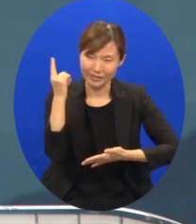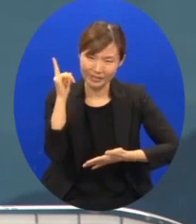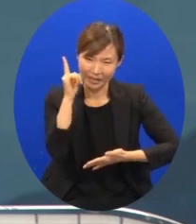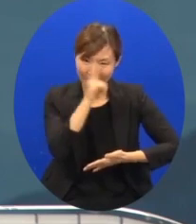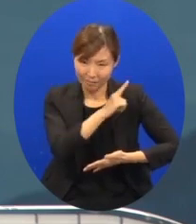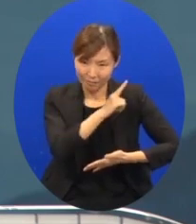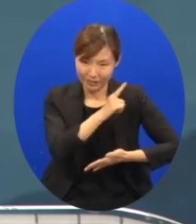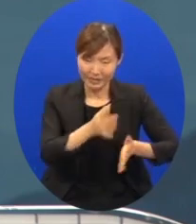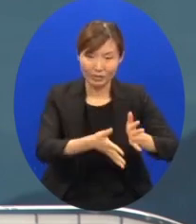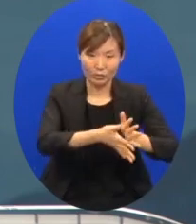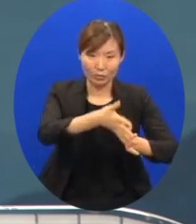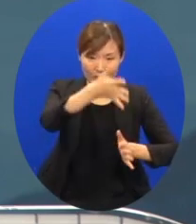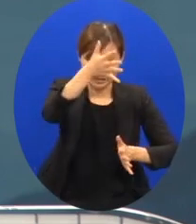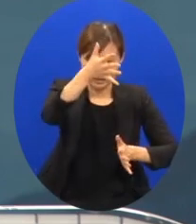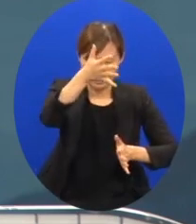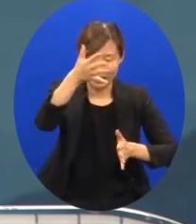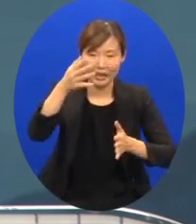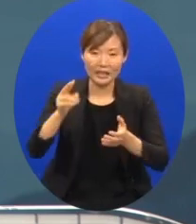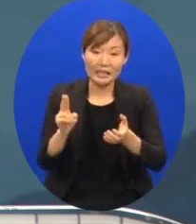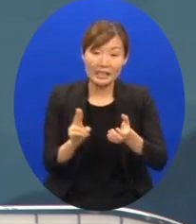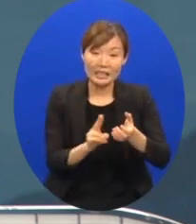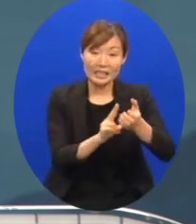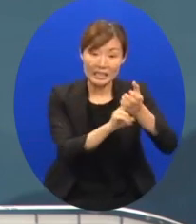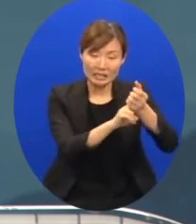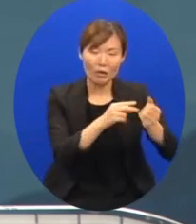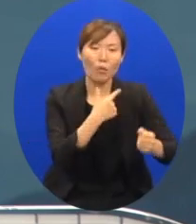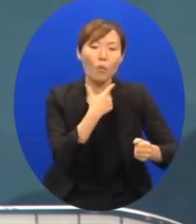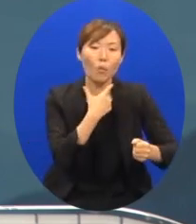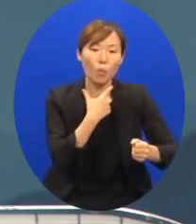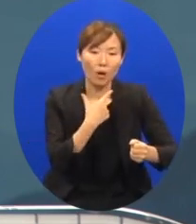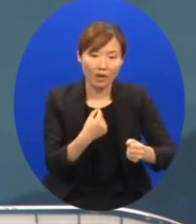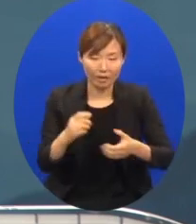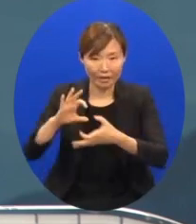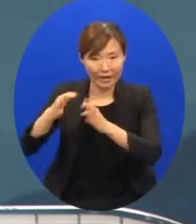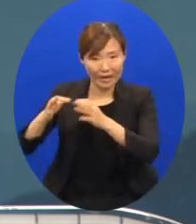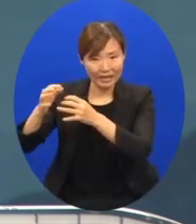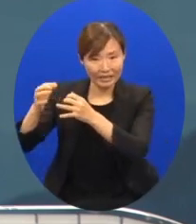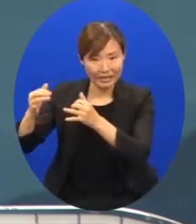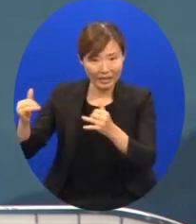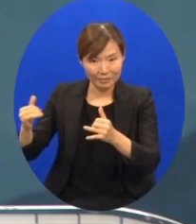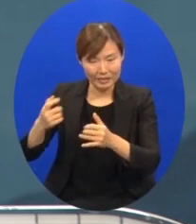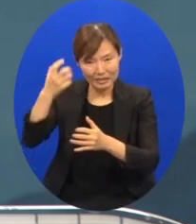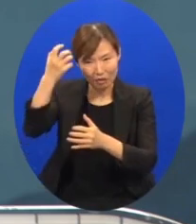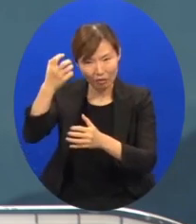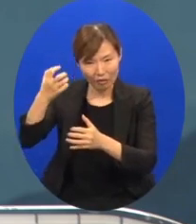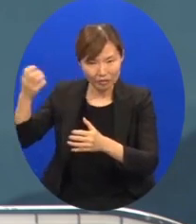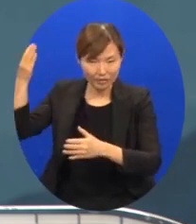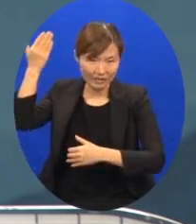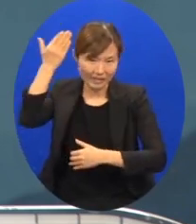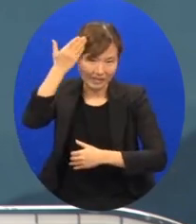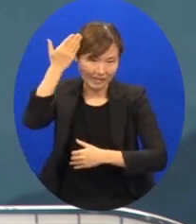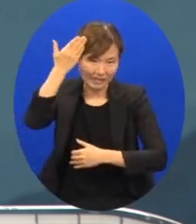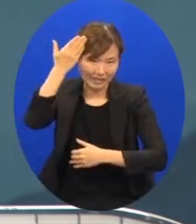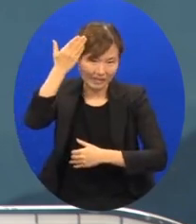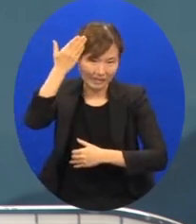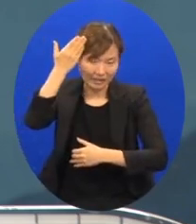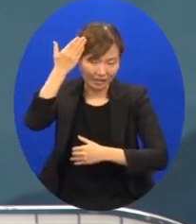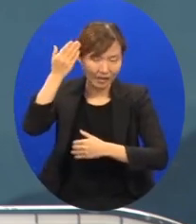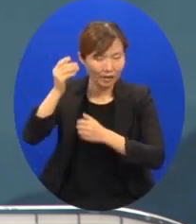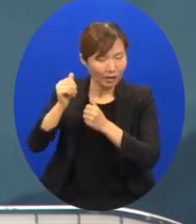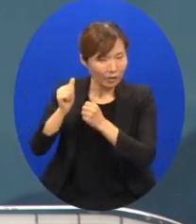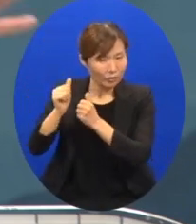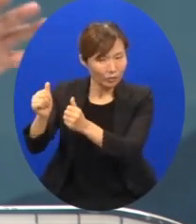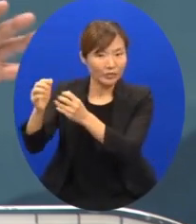기정 만 바라고 헬라 인들은 아주 영적인 신비한 지식만 아 추구하던 그런